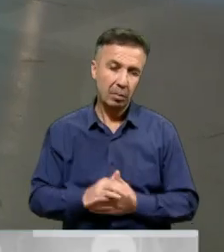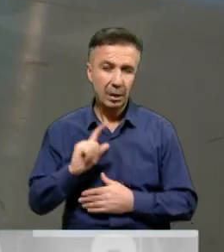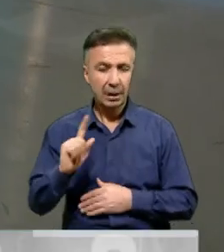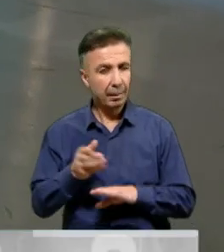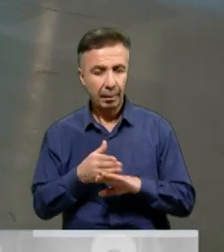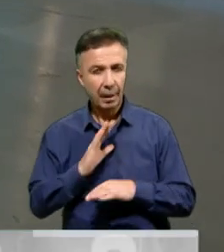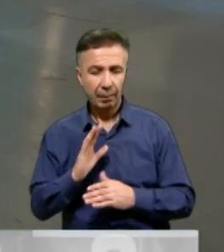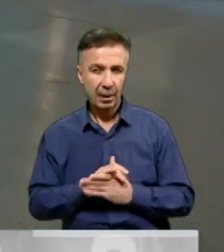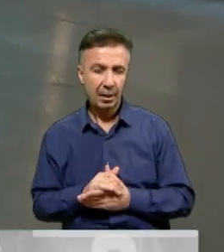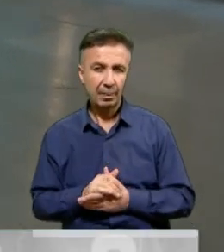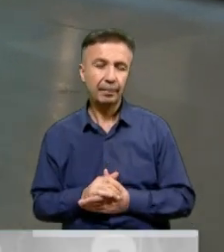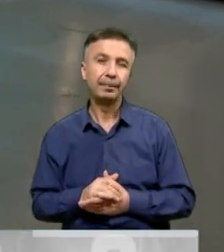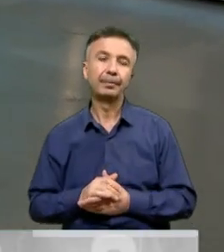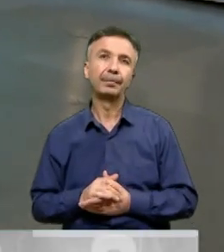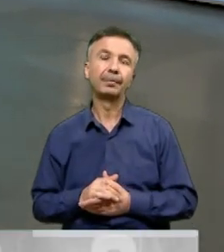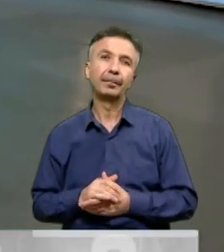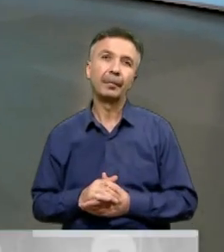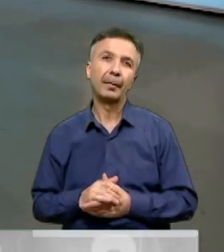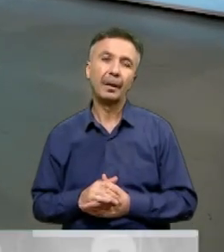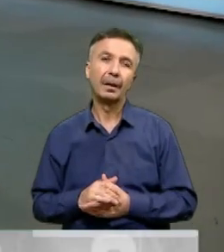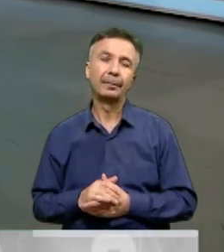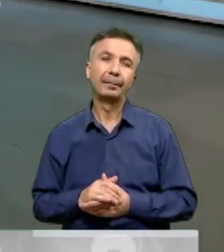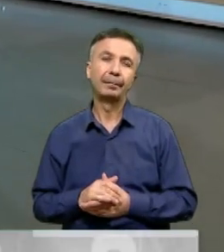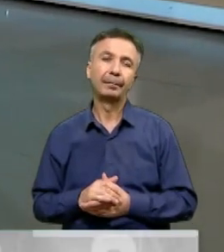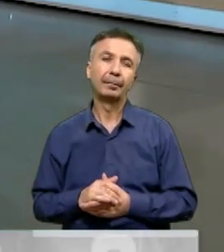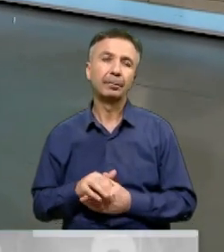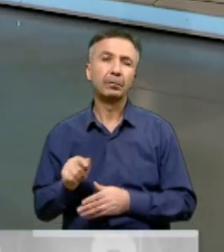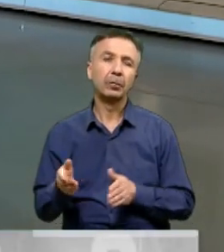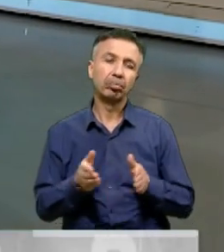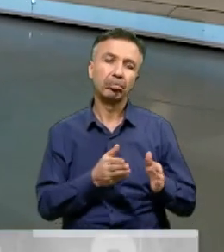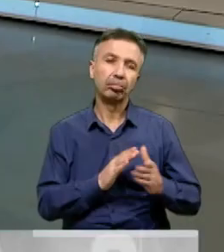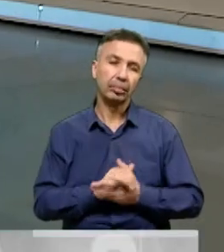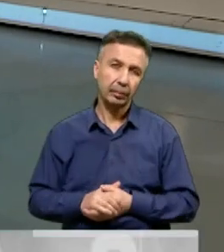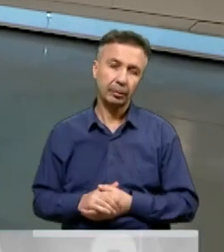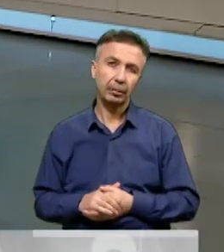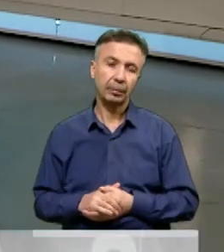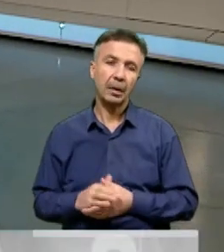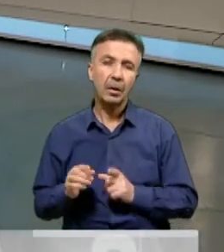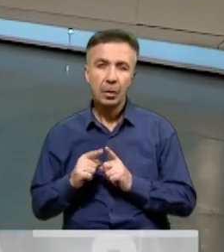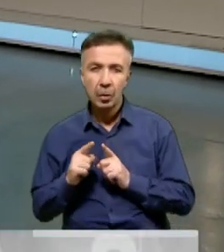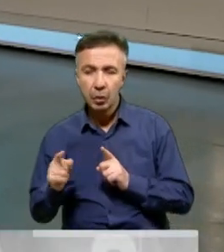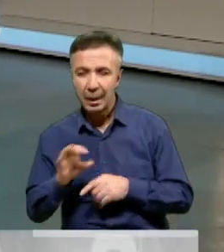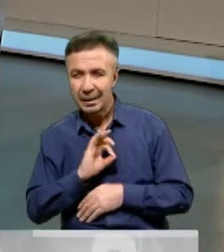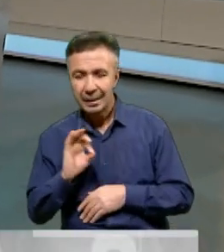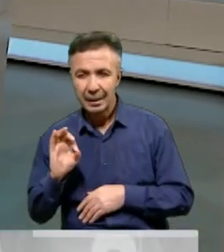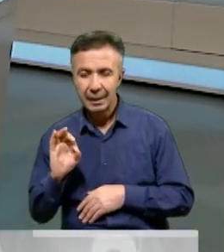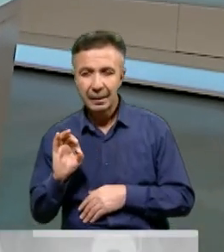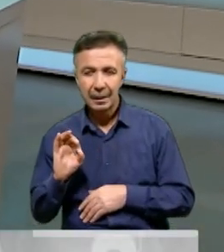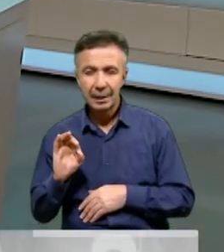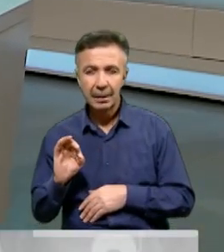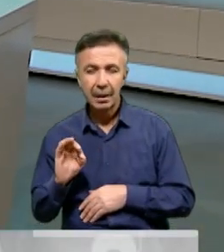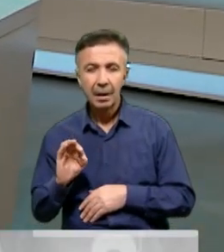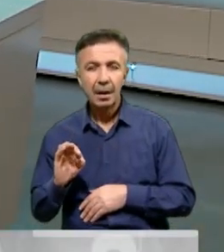gerekçeleri var. Şimdi ben oralara girmek istemiyorum. Bunun dışında süresiz nafaka İslam hukukunda